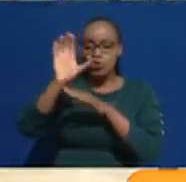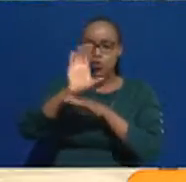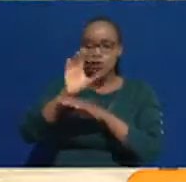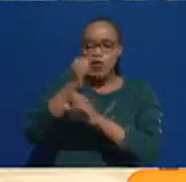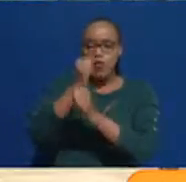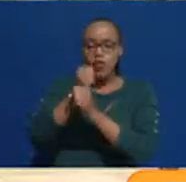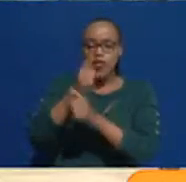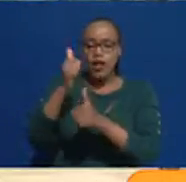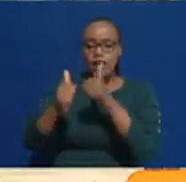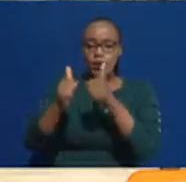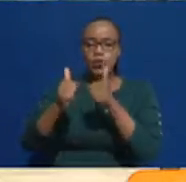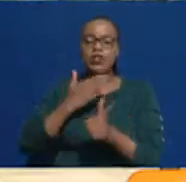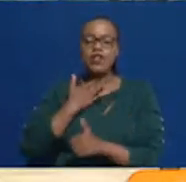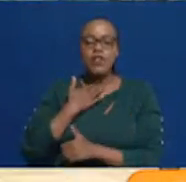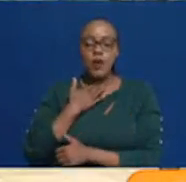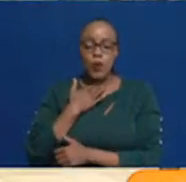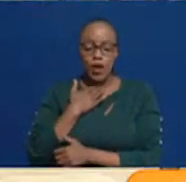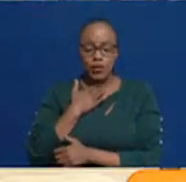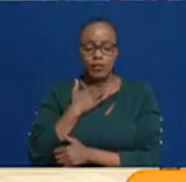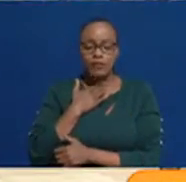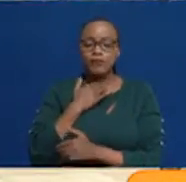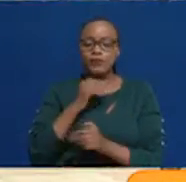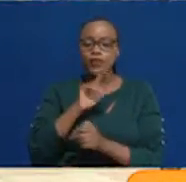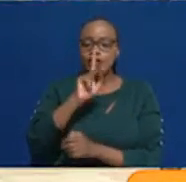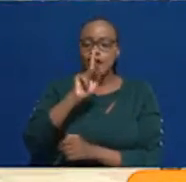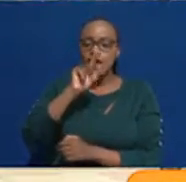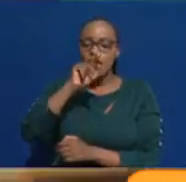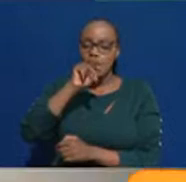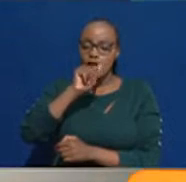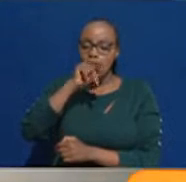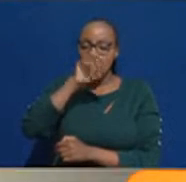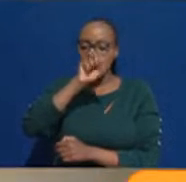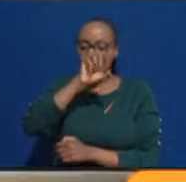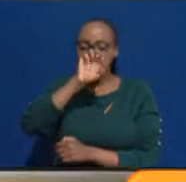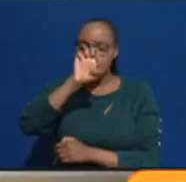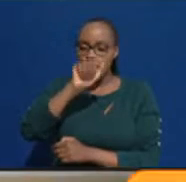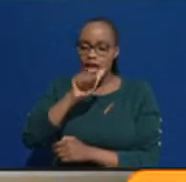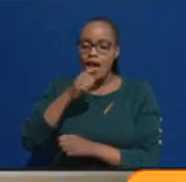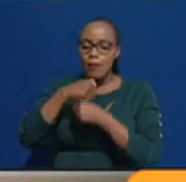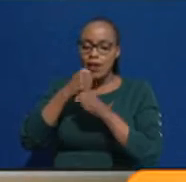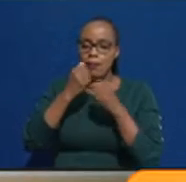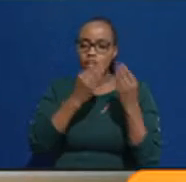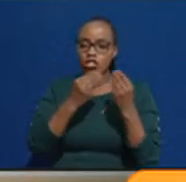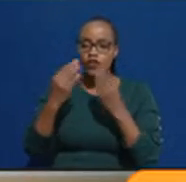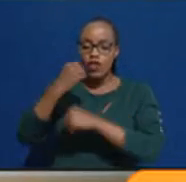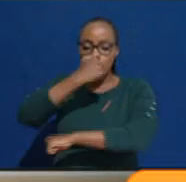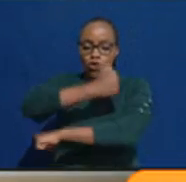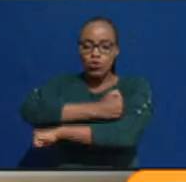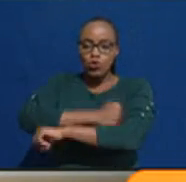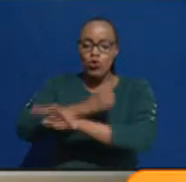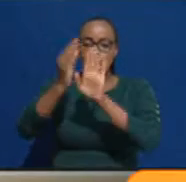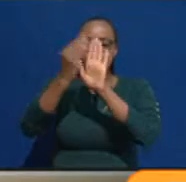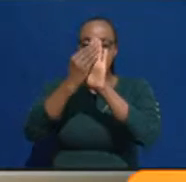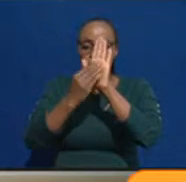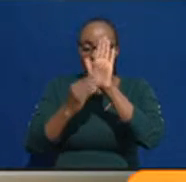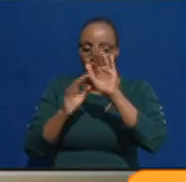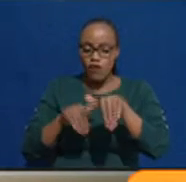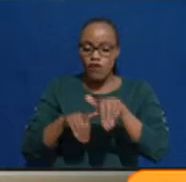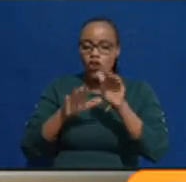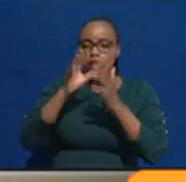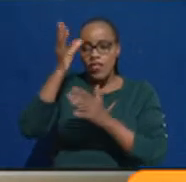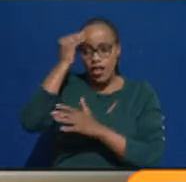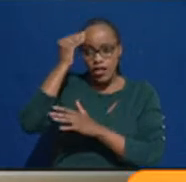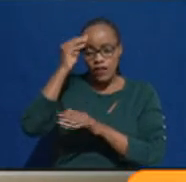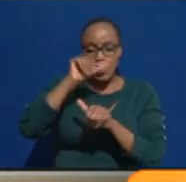kazi wanazotaka. Mfumo wa mtihani wa KPSEA pia umelainishwa. Shule zitaorodheshwa kulingana na masomo kama